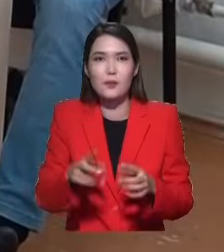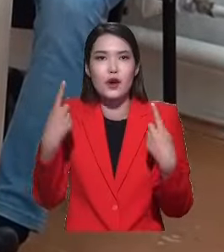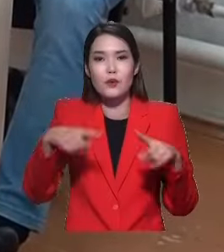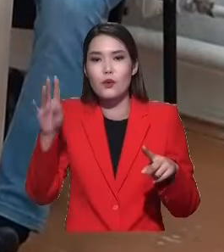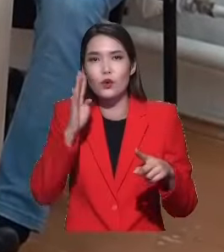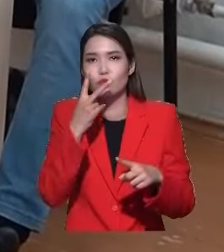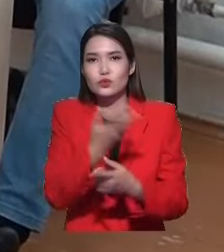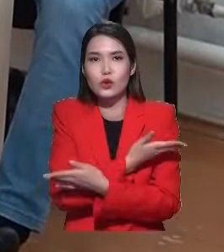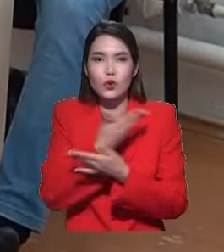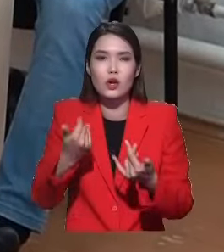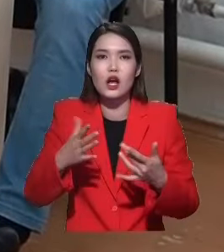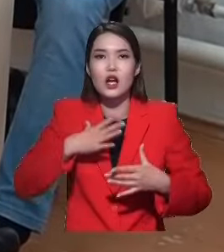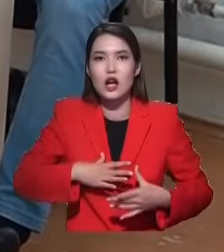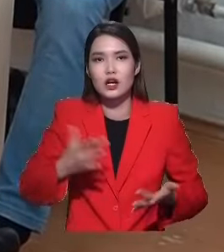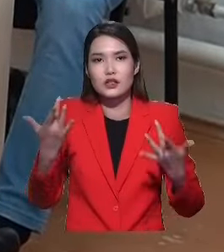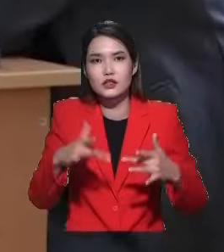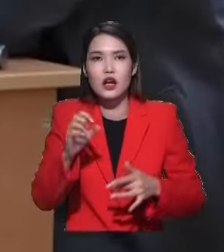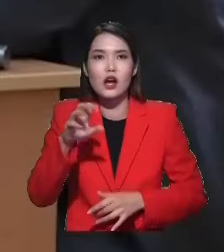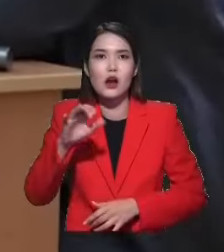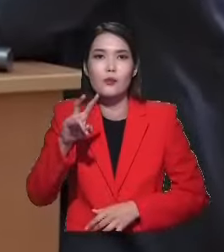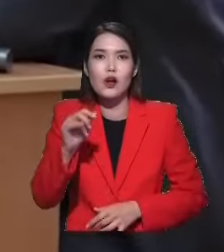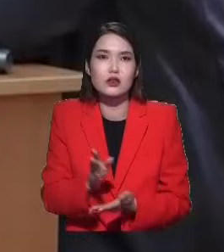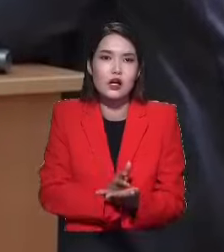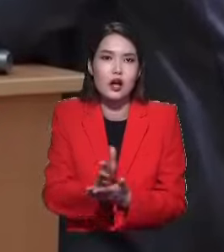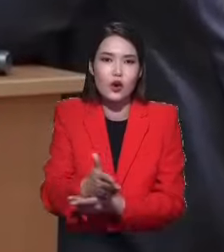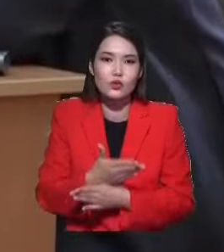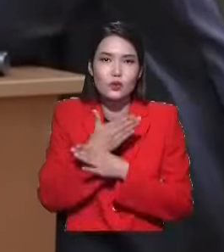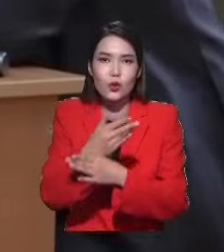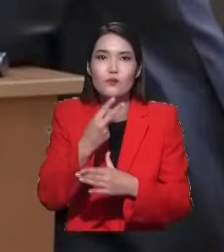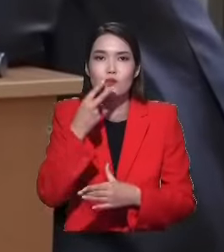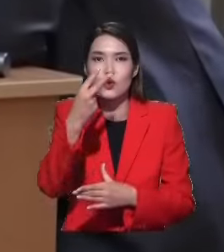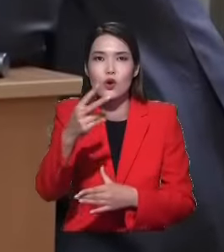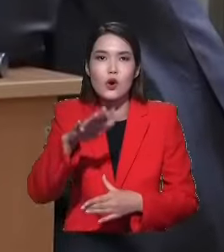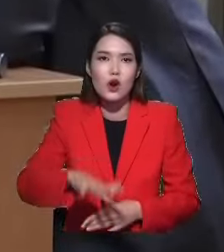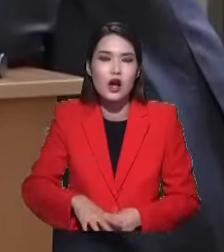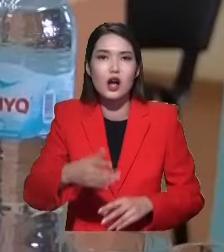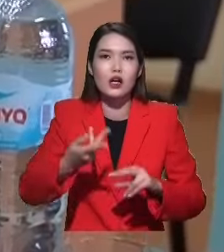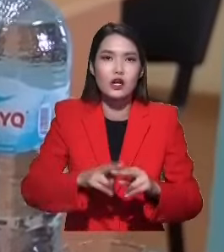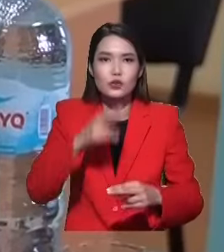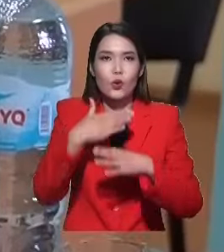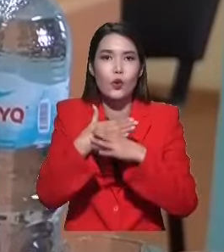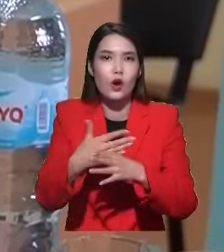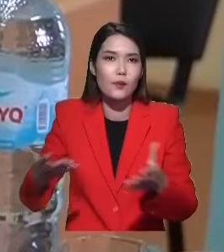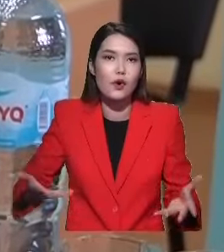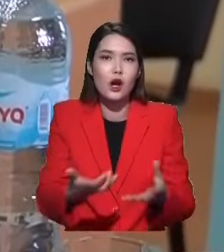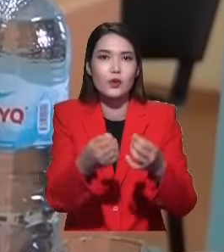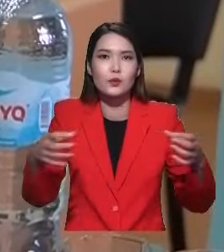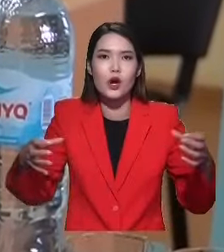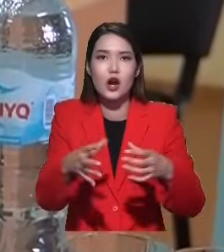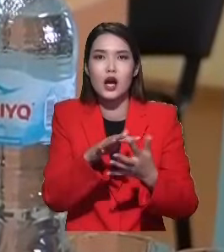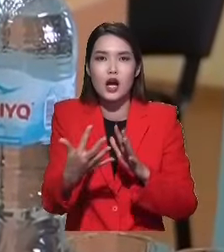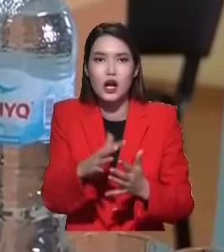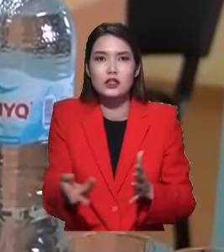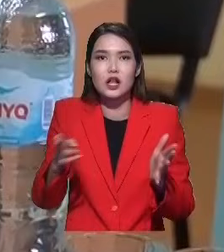көзі жоқ. Амалы таусылған ауылдықтар Аманат партиясынан көмек сұрады. Алыстағы ағайынға көмек қолын созған партия өкілдері ауылда